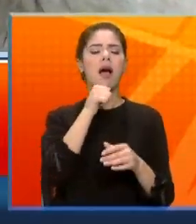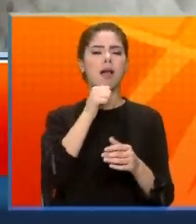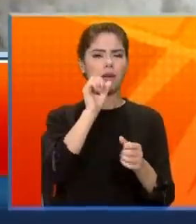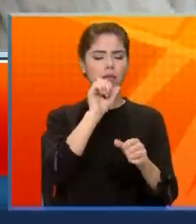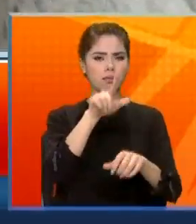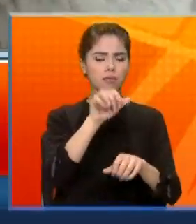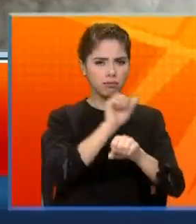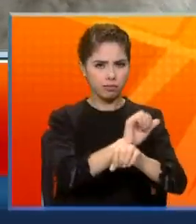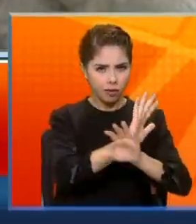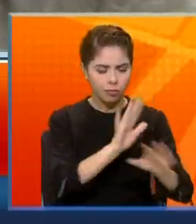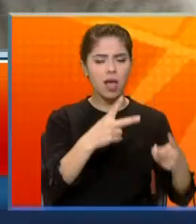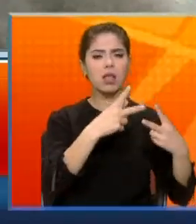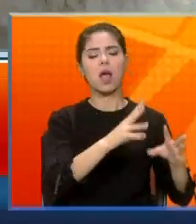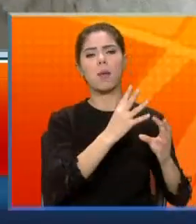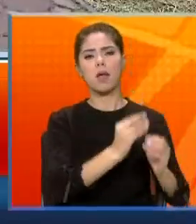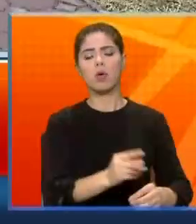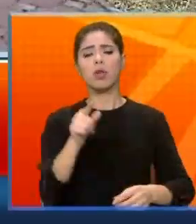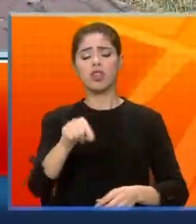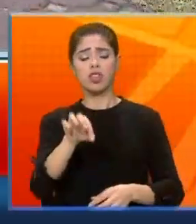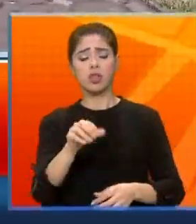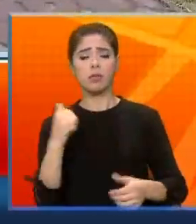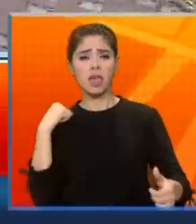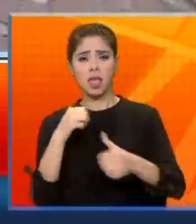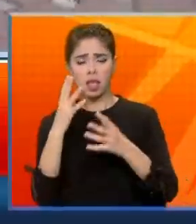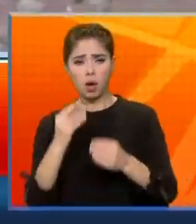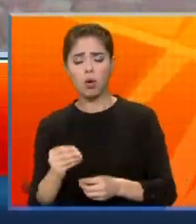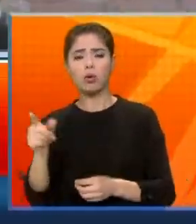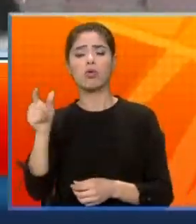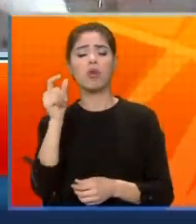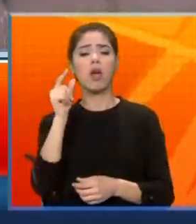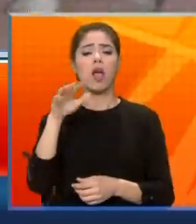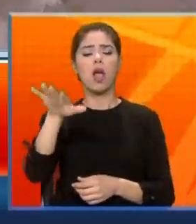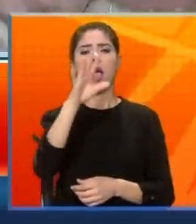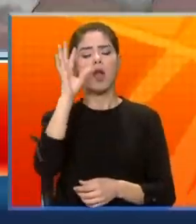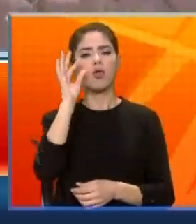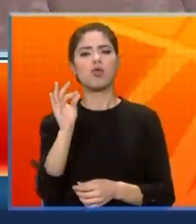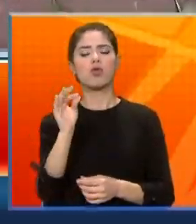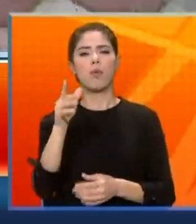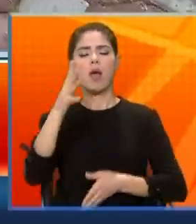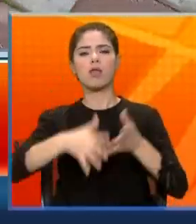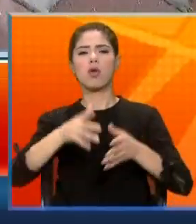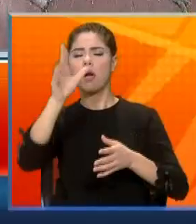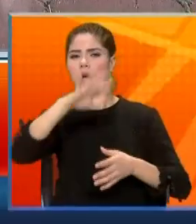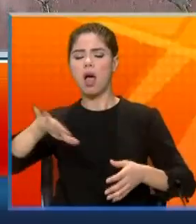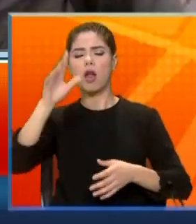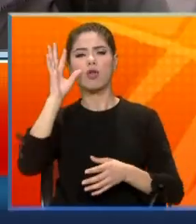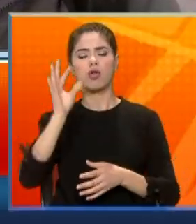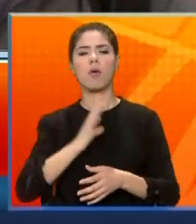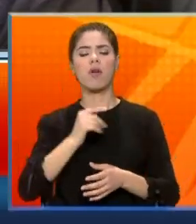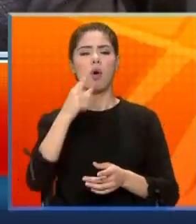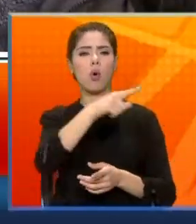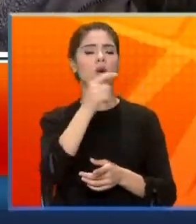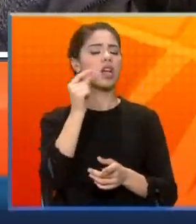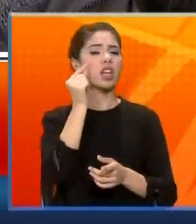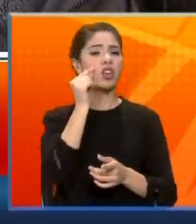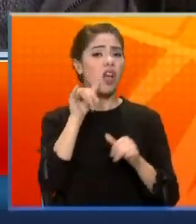şartıyla serbest bırakılmıştı. Aynı olay tekrarlanınca mahallenin şüpheleri de o isim üzerinde yoğunlaştı.